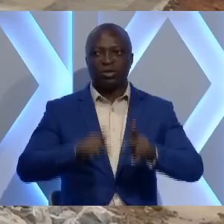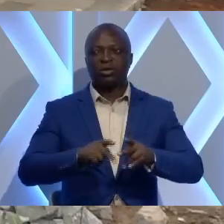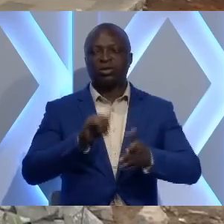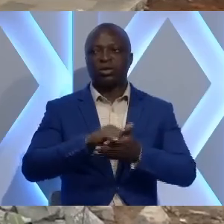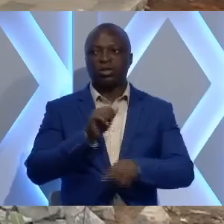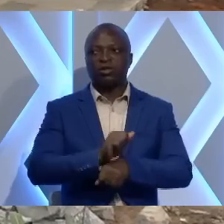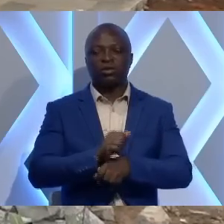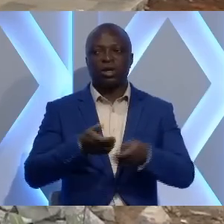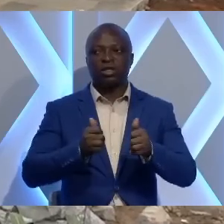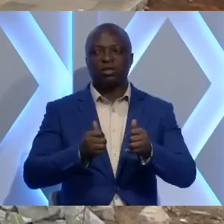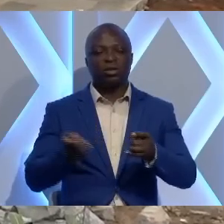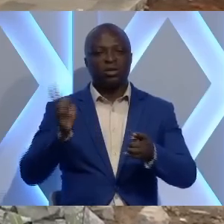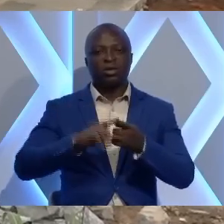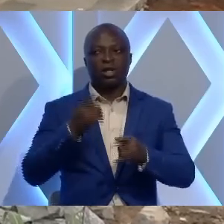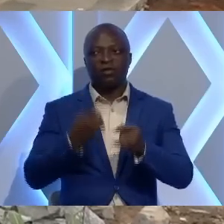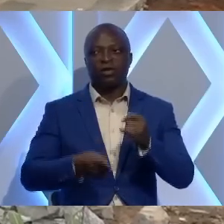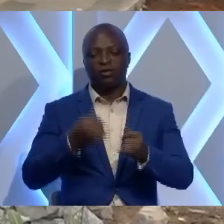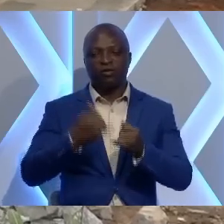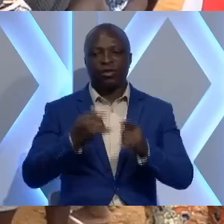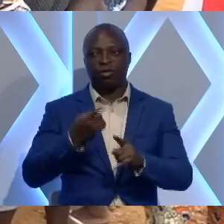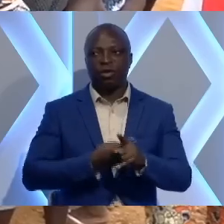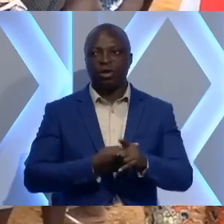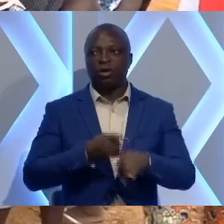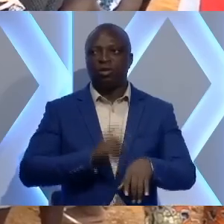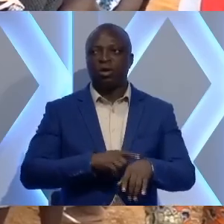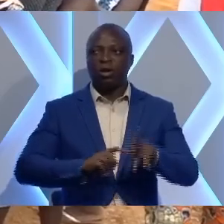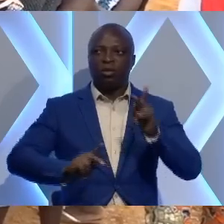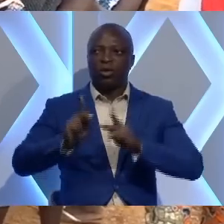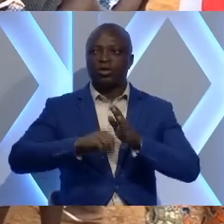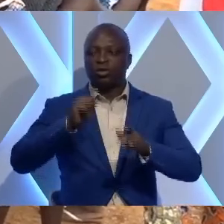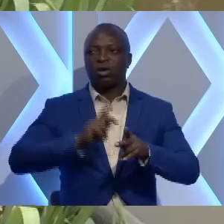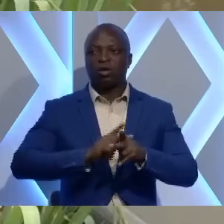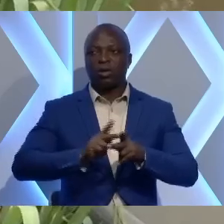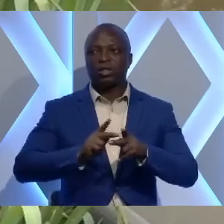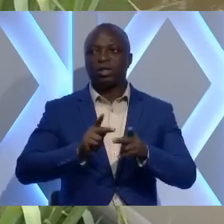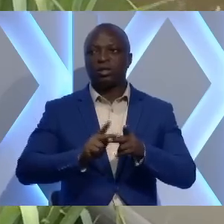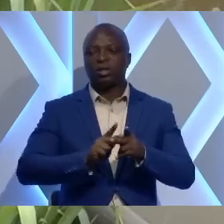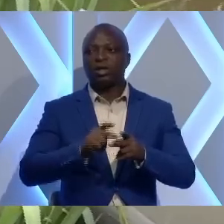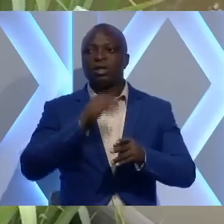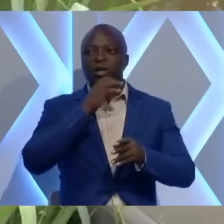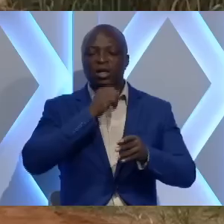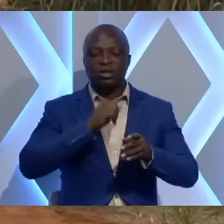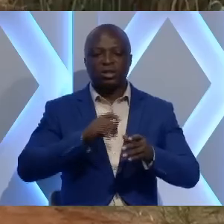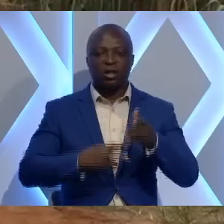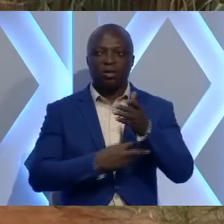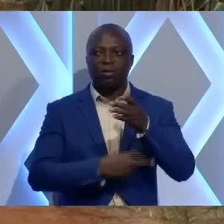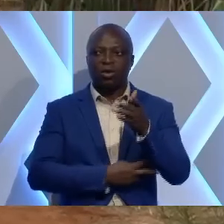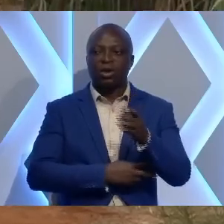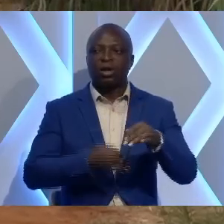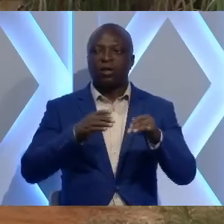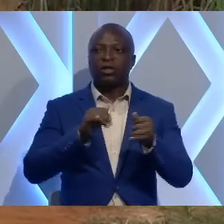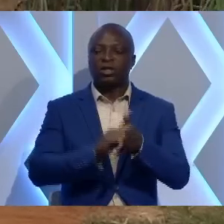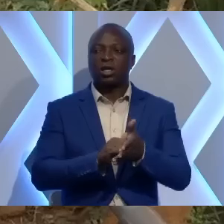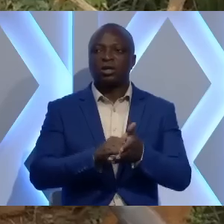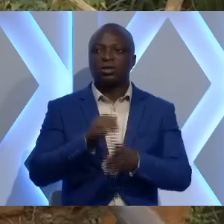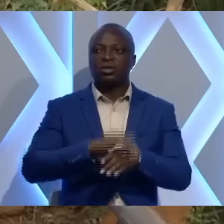accessible d'ici un mois. Pour l'instant, les populations devront encore pratiquer cet ancien pont qui leur a laissé des souvenirs amers sur